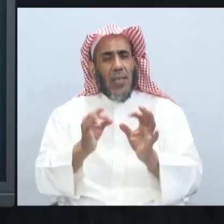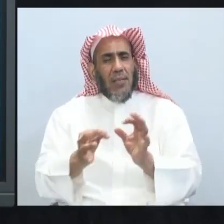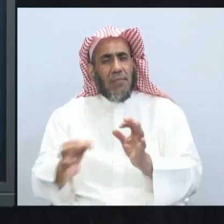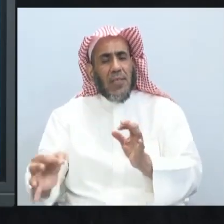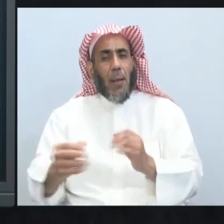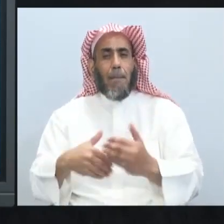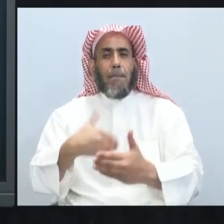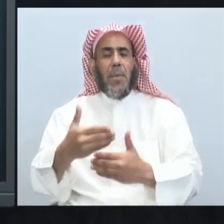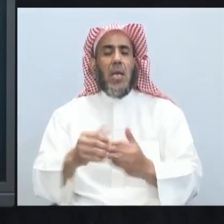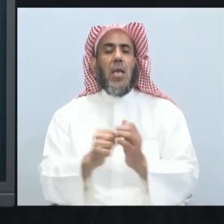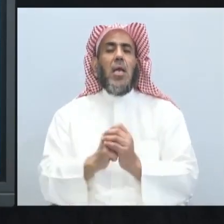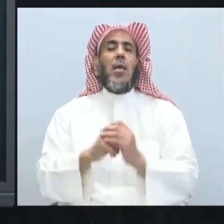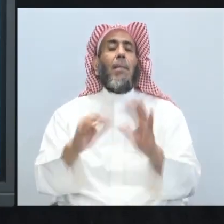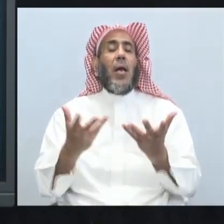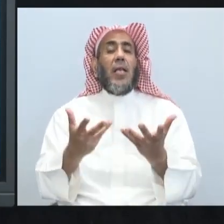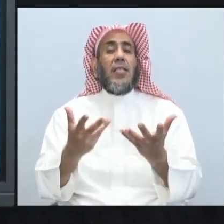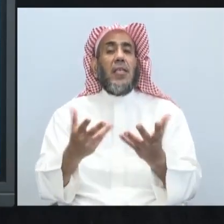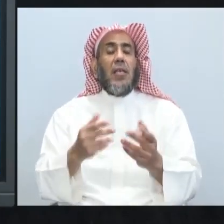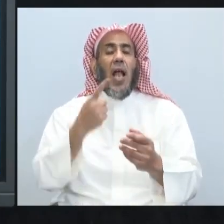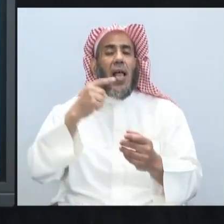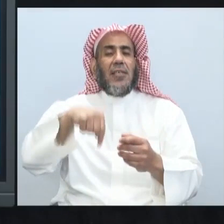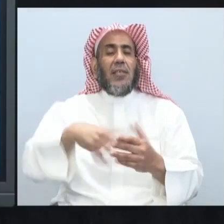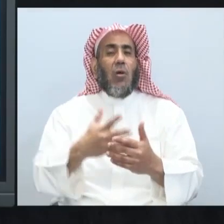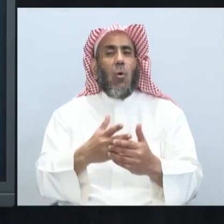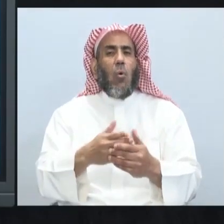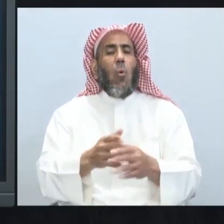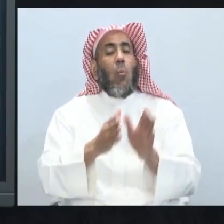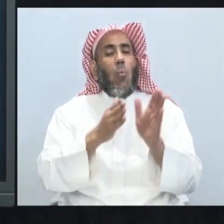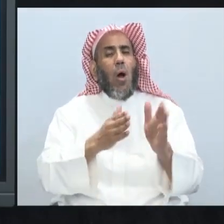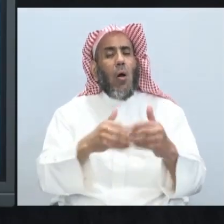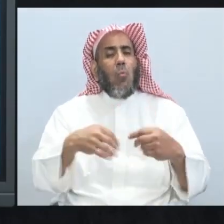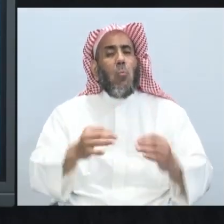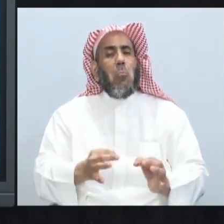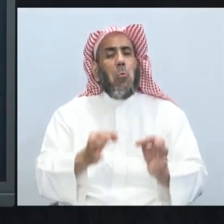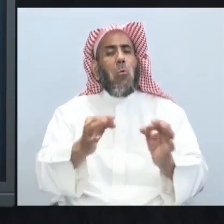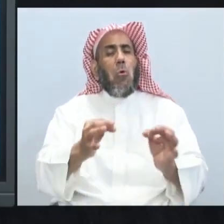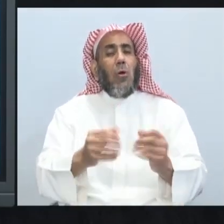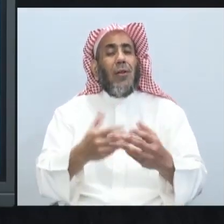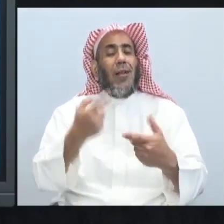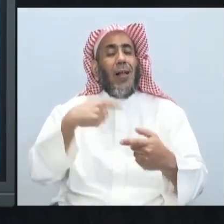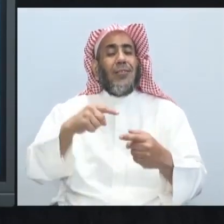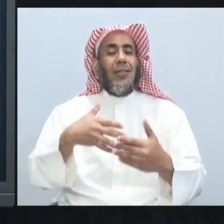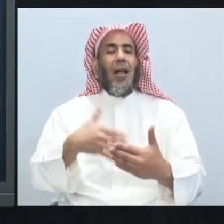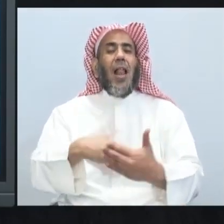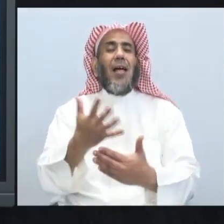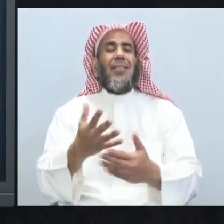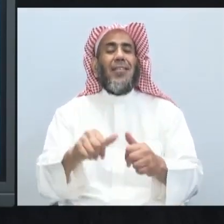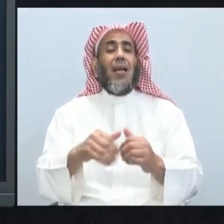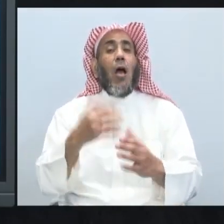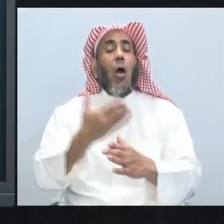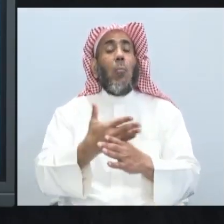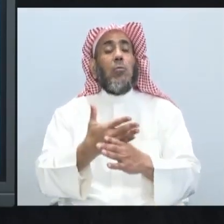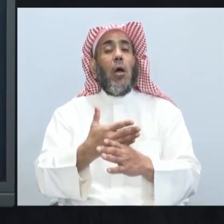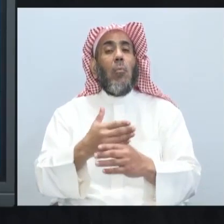من من بقيه او العصر الحديث طبعا هو مواكب الادب السعودي كما عرفنا ايضا للعصر الحديث اهم العوامل التي